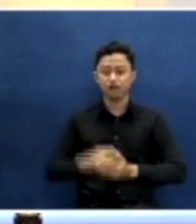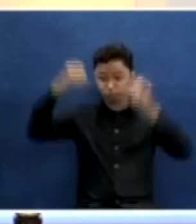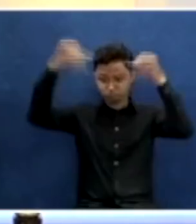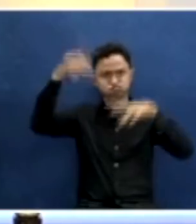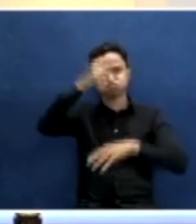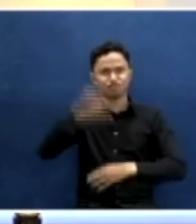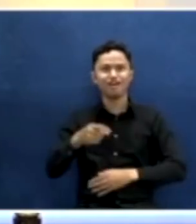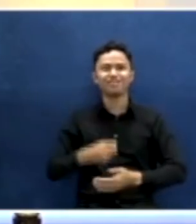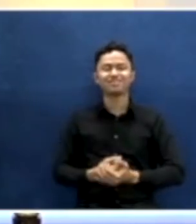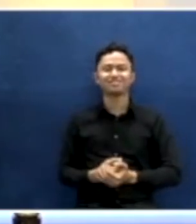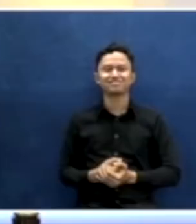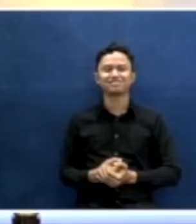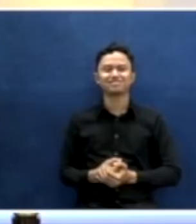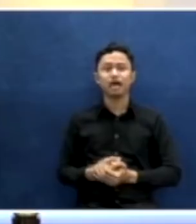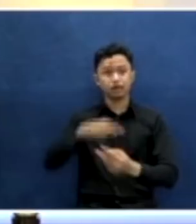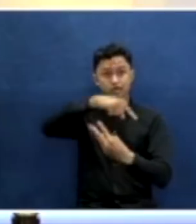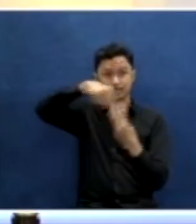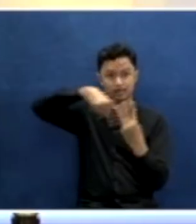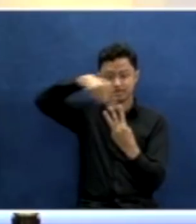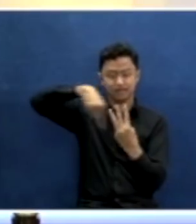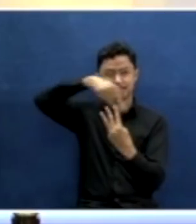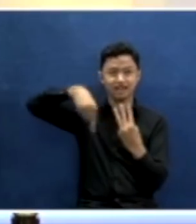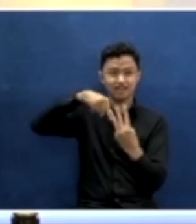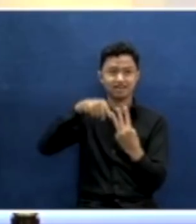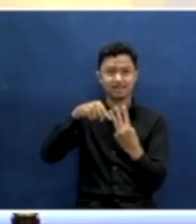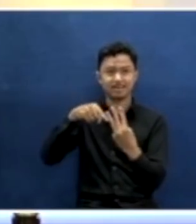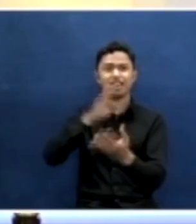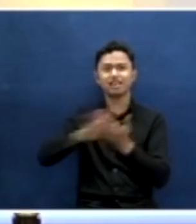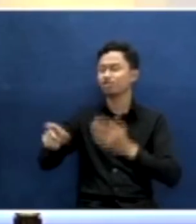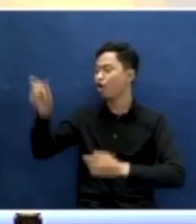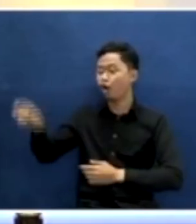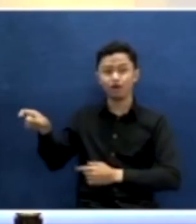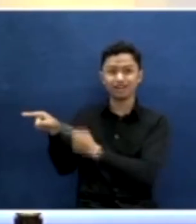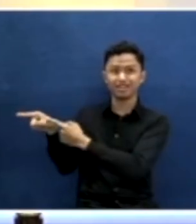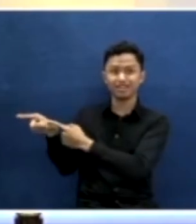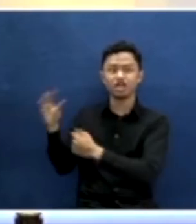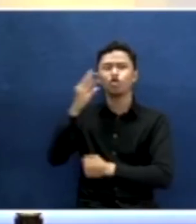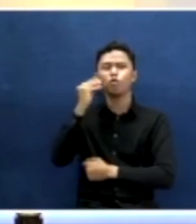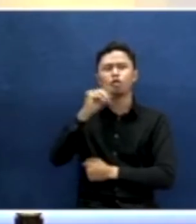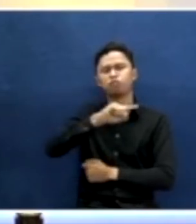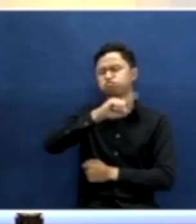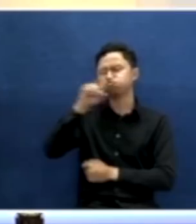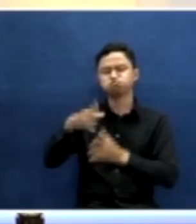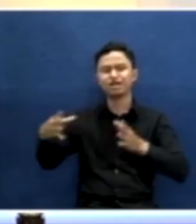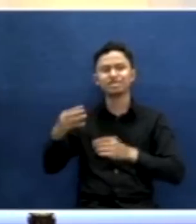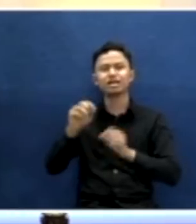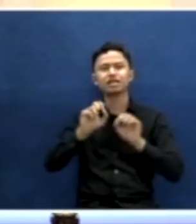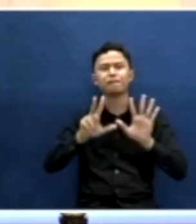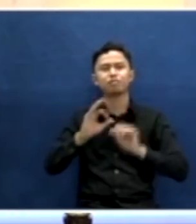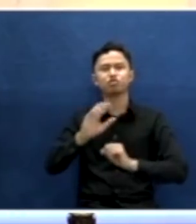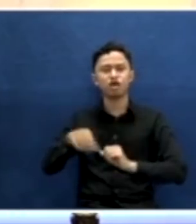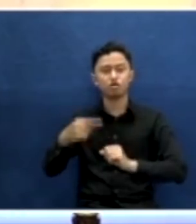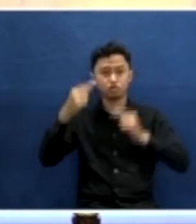langsung tiga-tiganya itu orang yang memfitnah saat bin Abi waqqash umurnya panjang sampai 80 tahun lebih sampai kemudian